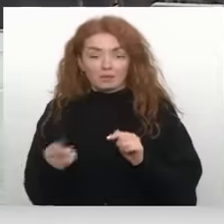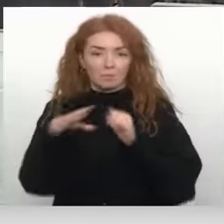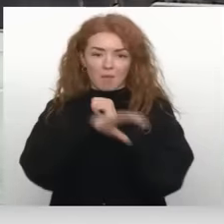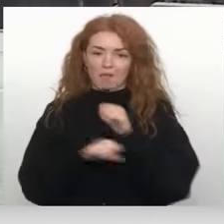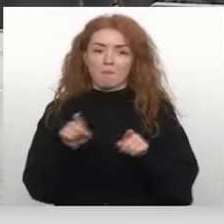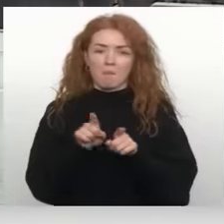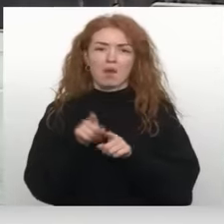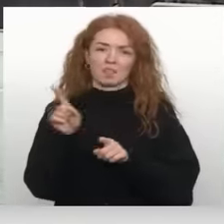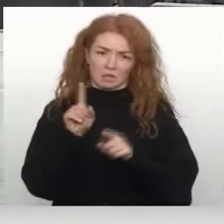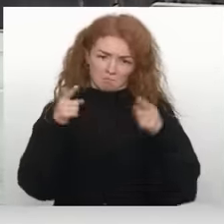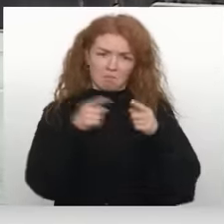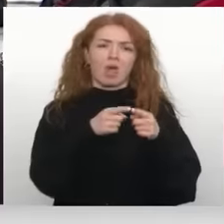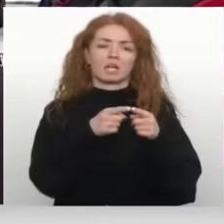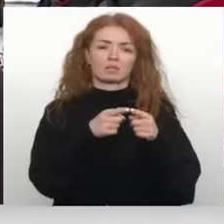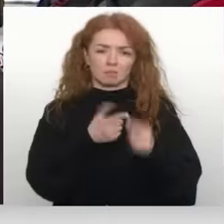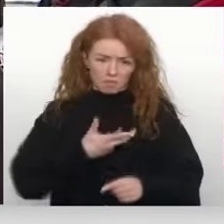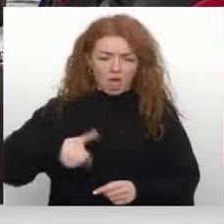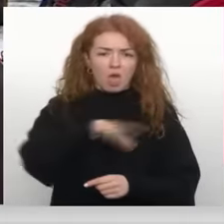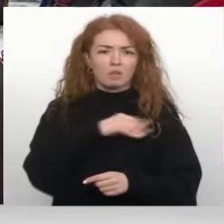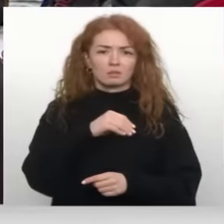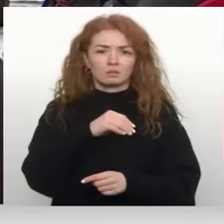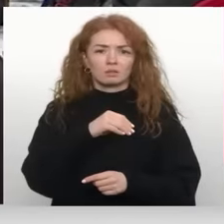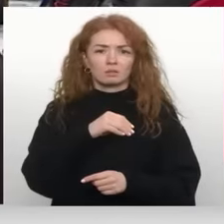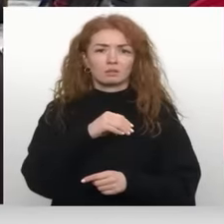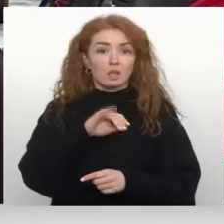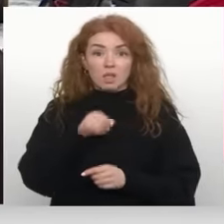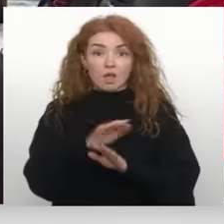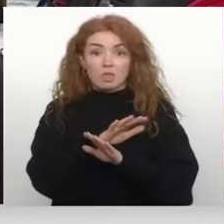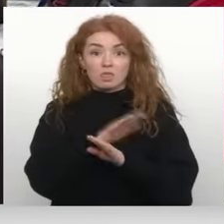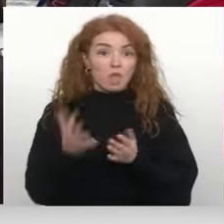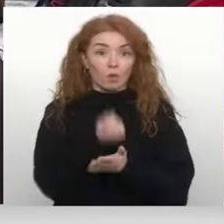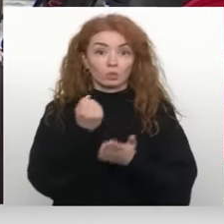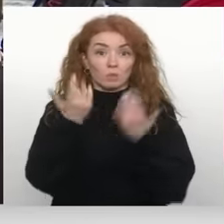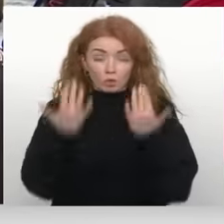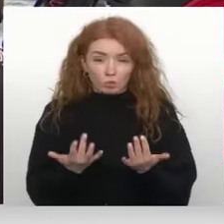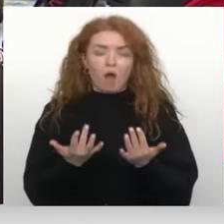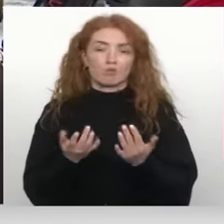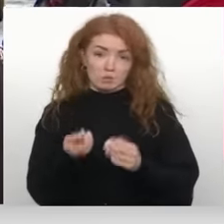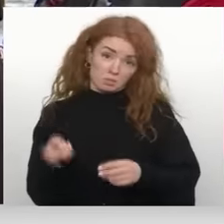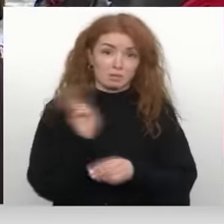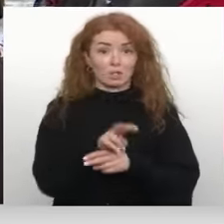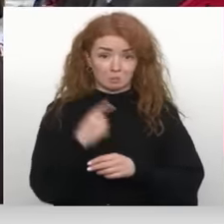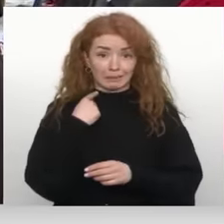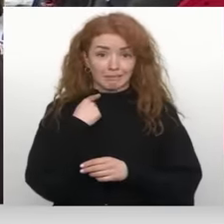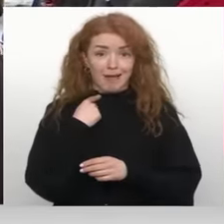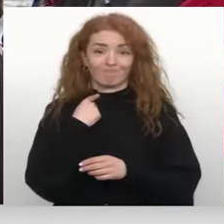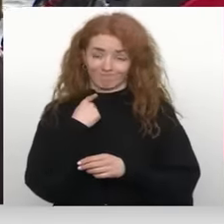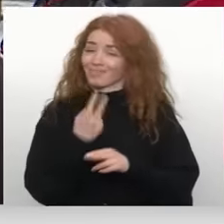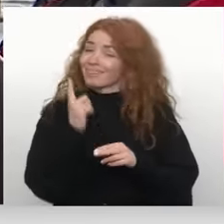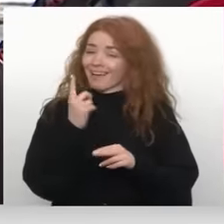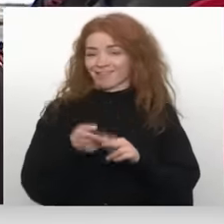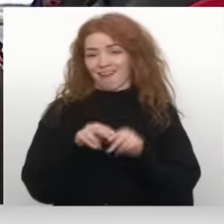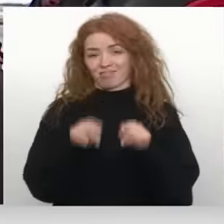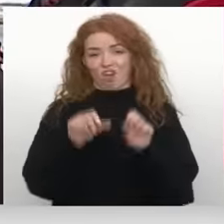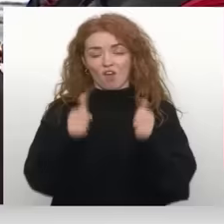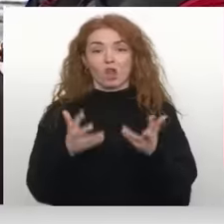noskaņot mērtiecīgi. Mēs nepie kā nenonāksim. Mēs noteikti, ka ieradīsimies uz Rīgu, jo tikai šādā veidā